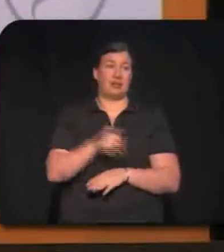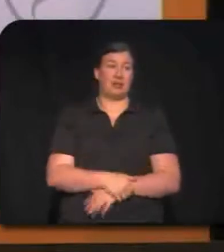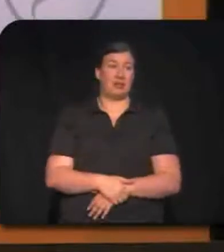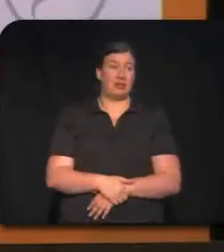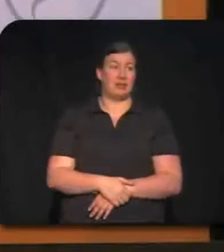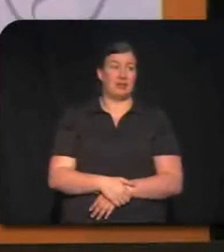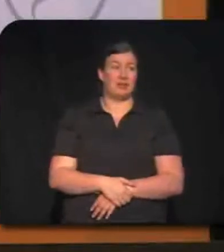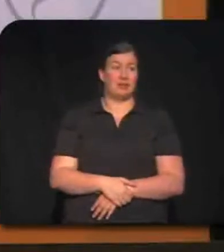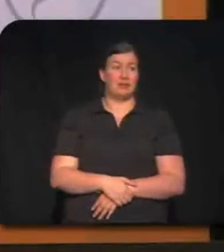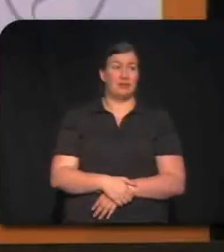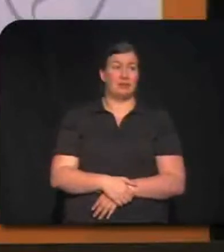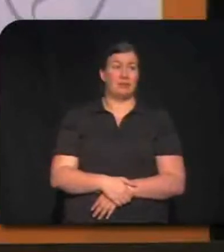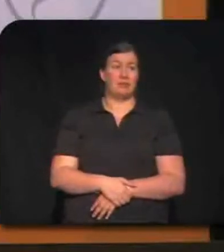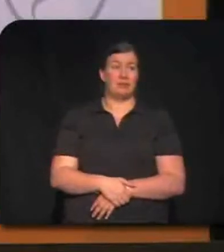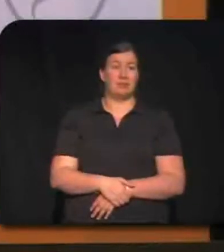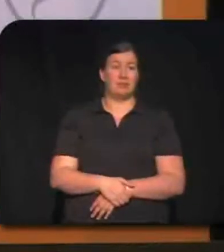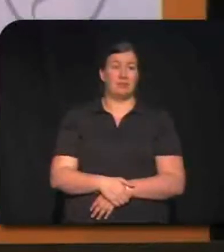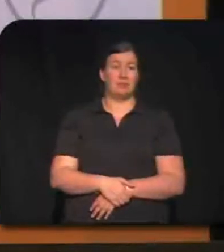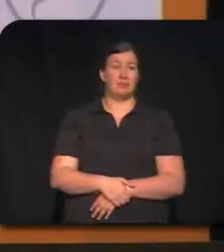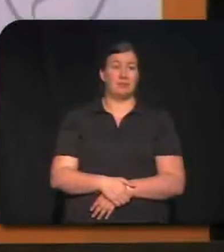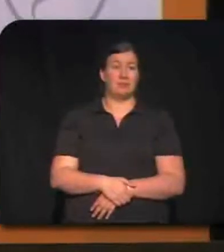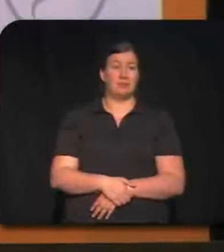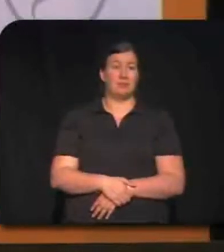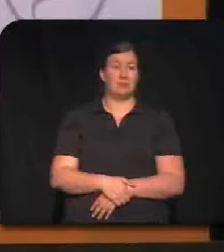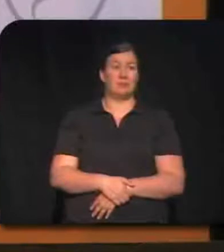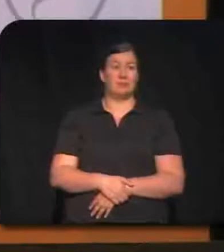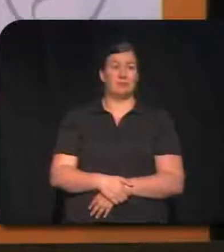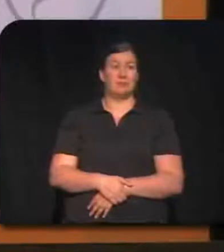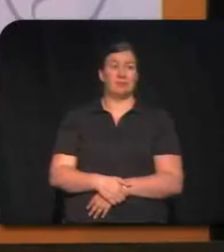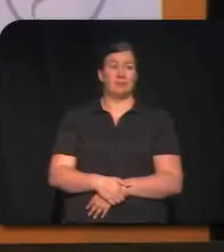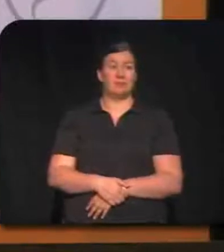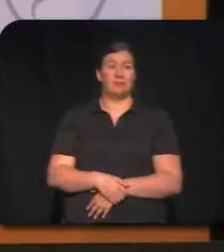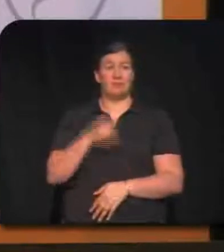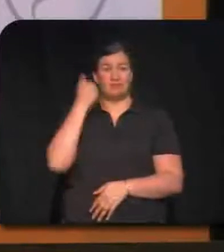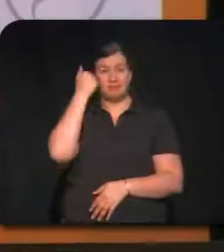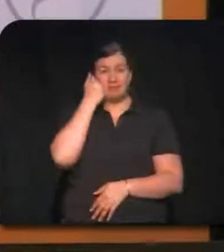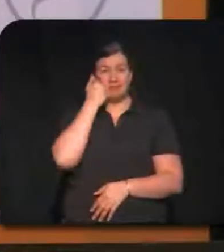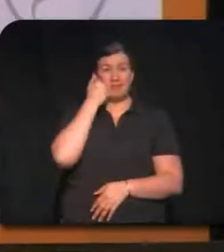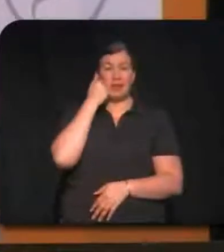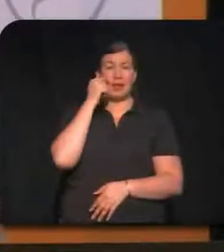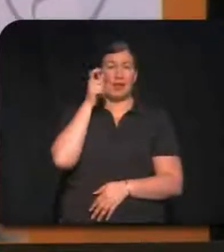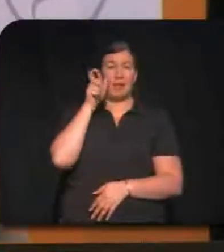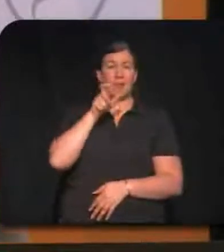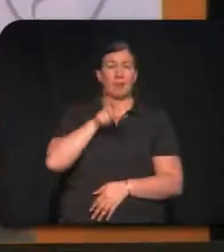ich würde irgendwie Leute die oben stehen versuchen dass Sie bitte versuchen